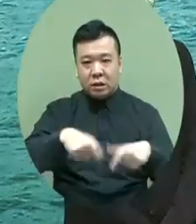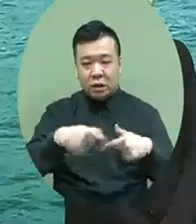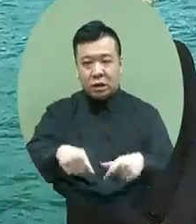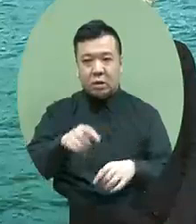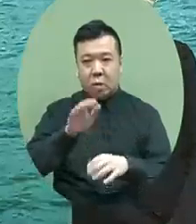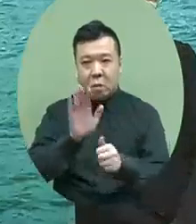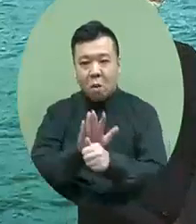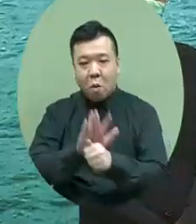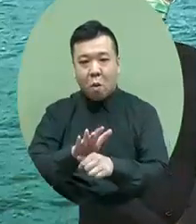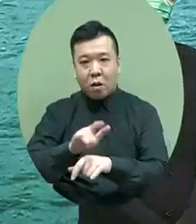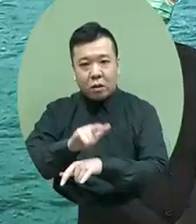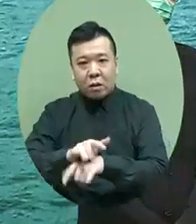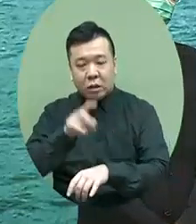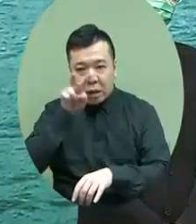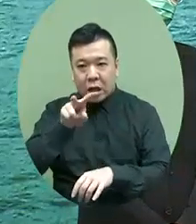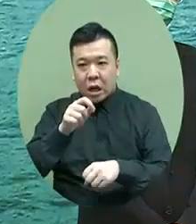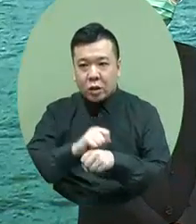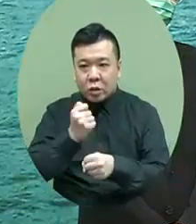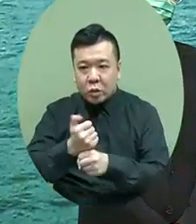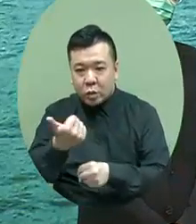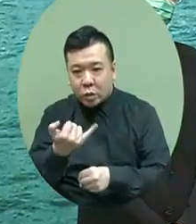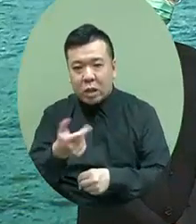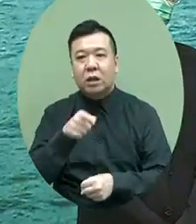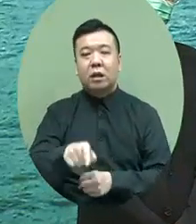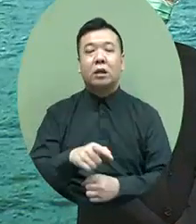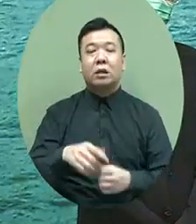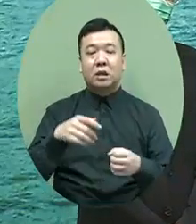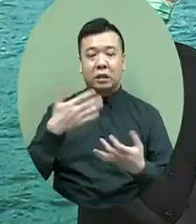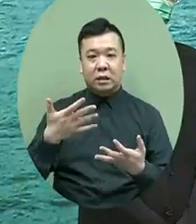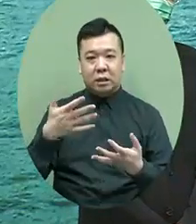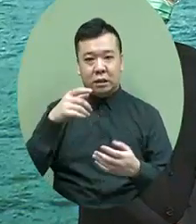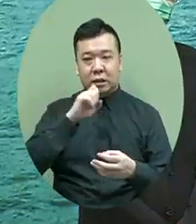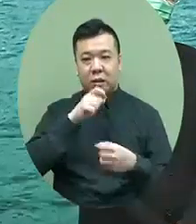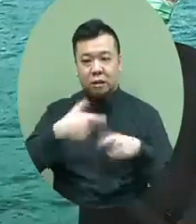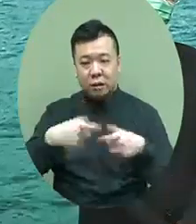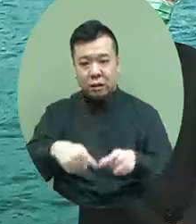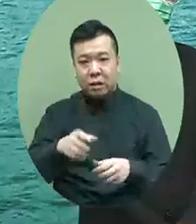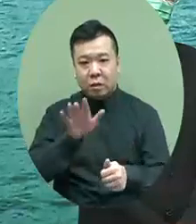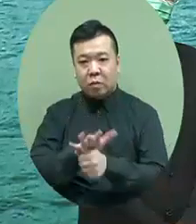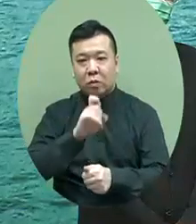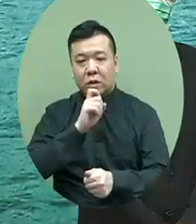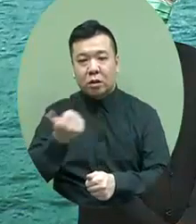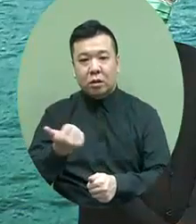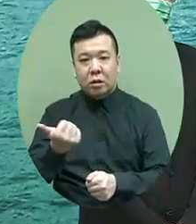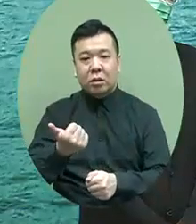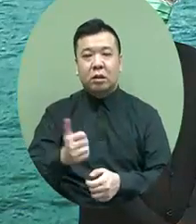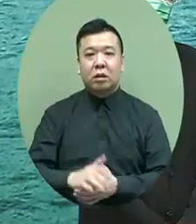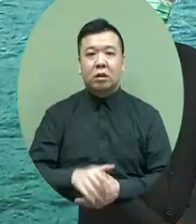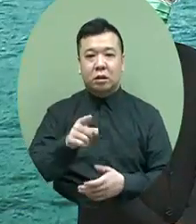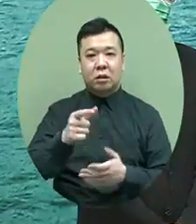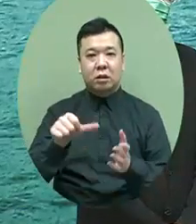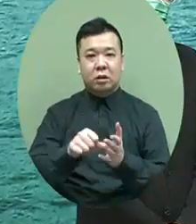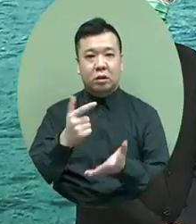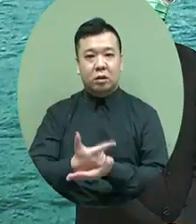理嘅。當然失業援助金係其中一個好重要嘅措施，睇下係咪可以做得到呢個係面對令到失業人士喺香港係可以有一